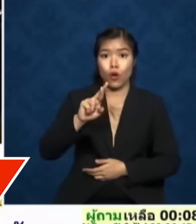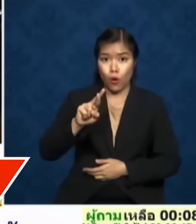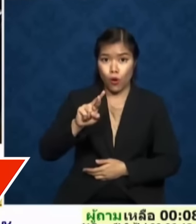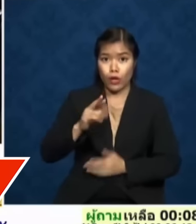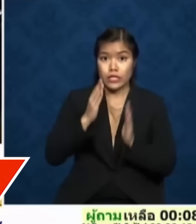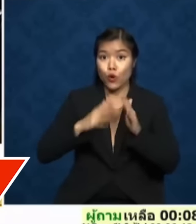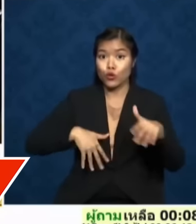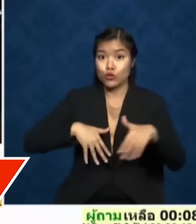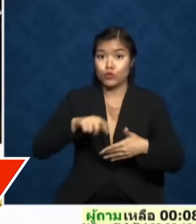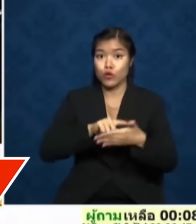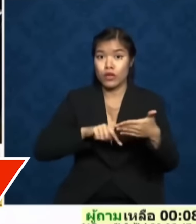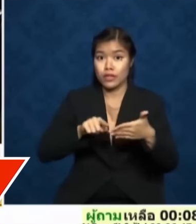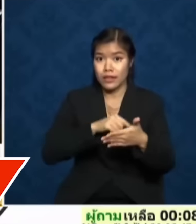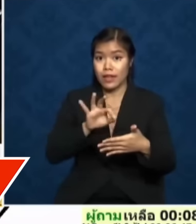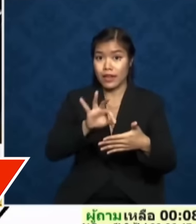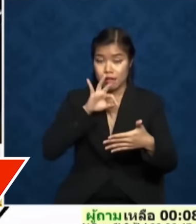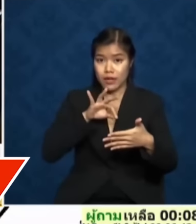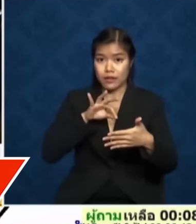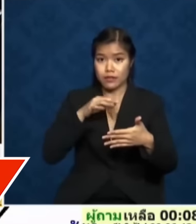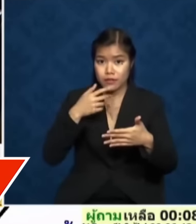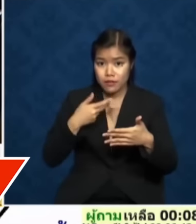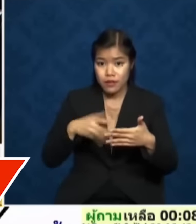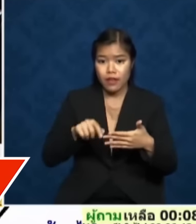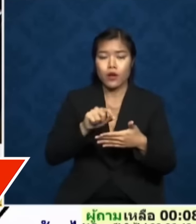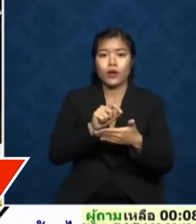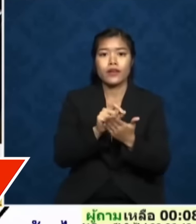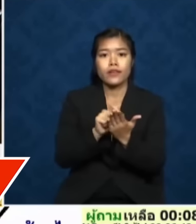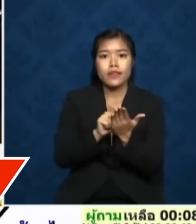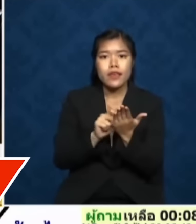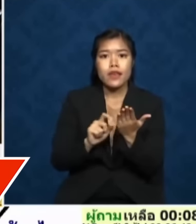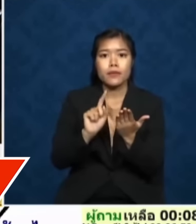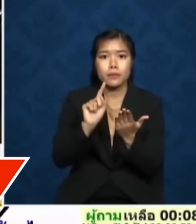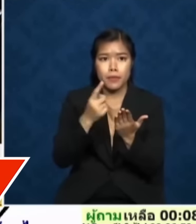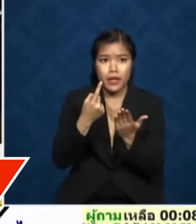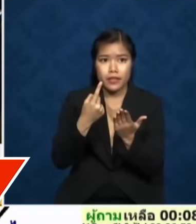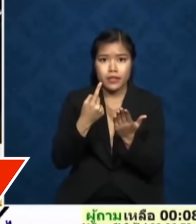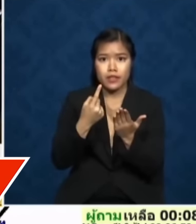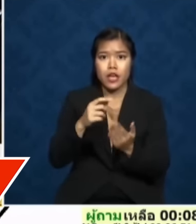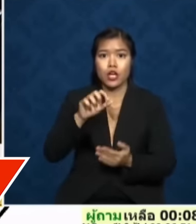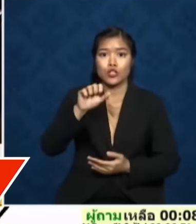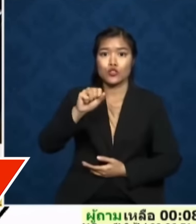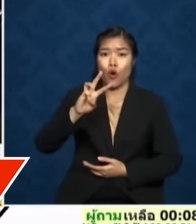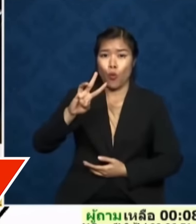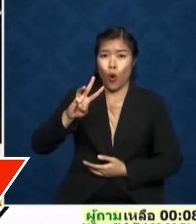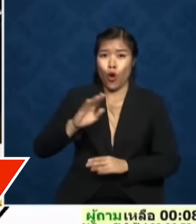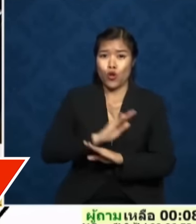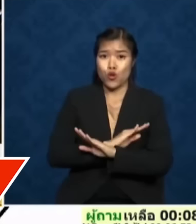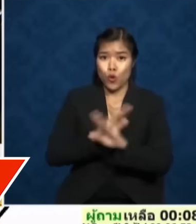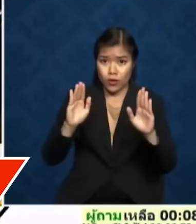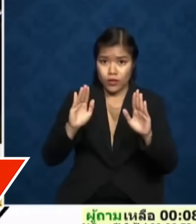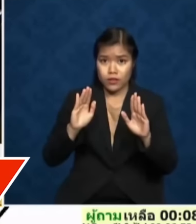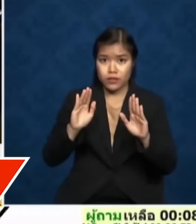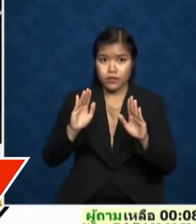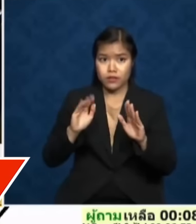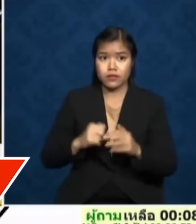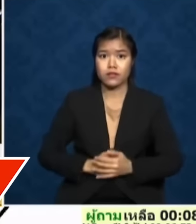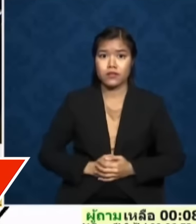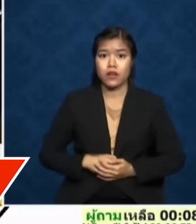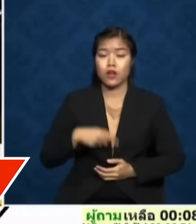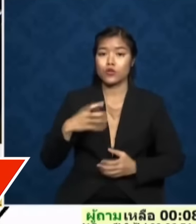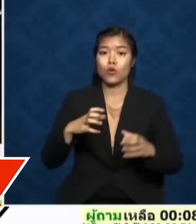ชนเขียนรัฐธรรมนูญใหม่บอกว่าเราจะยกเลิกวุฒิสภาเป็นต้นใช้ระบบสภา